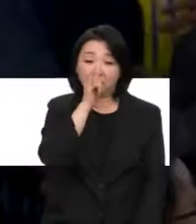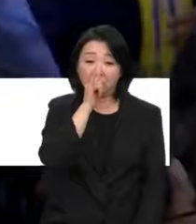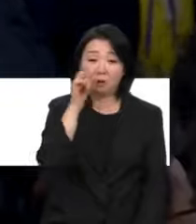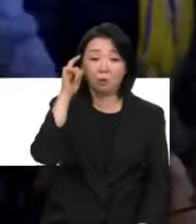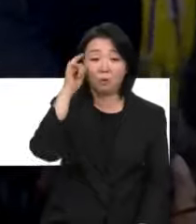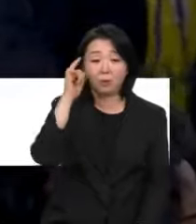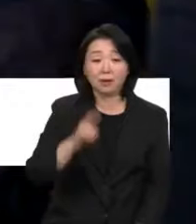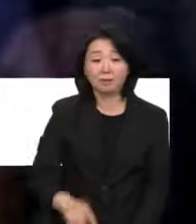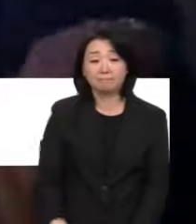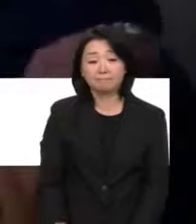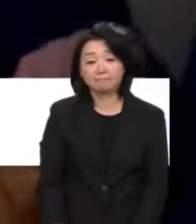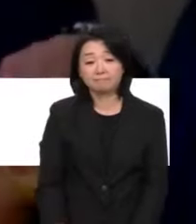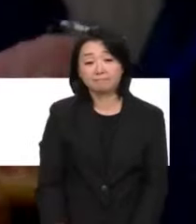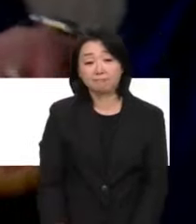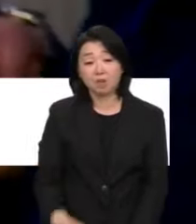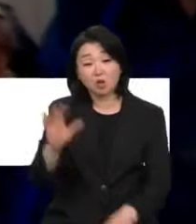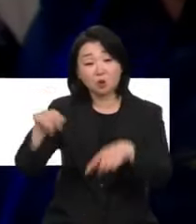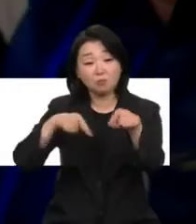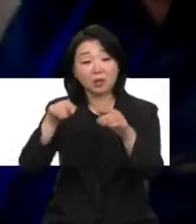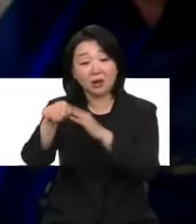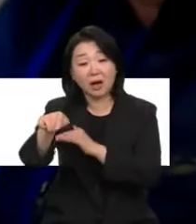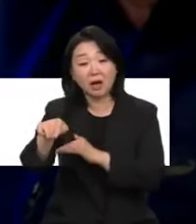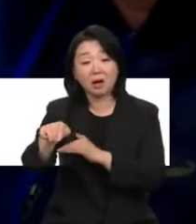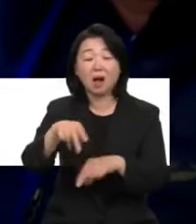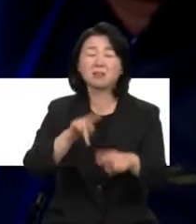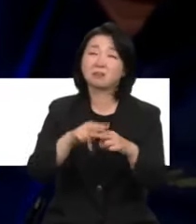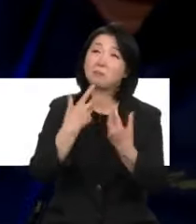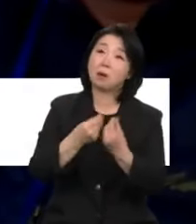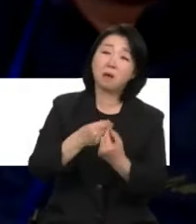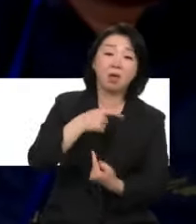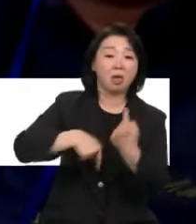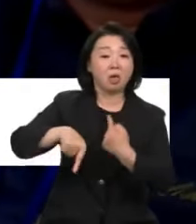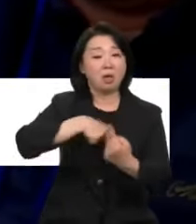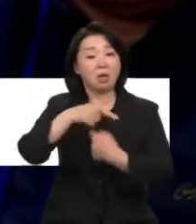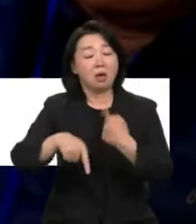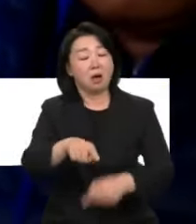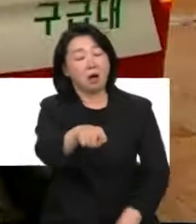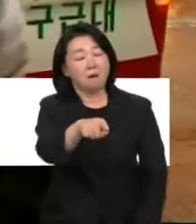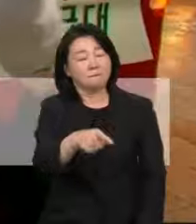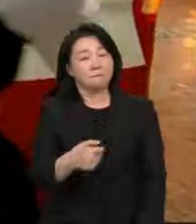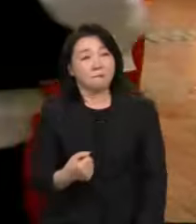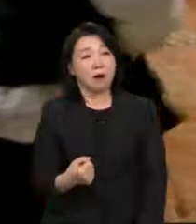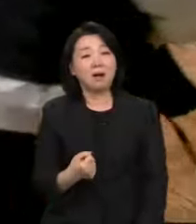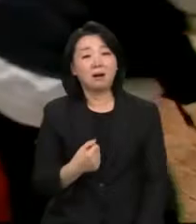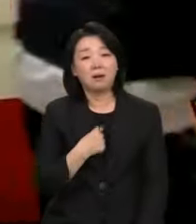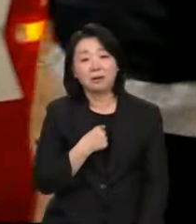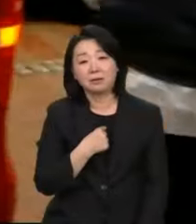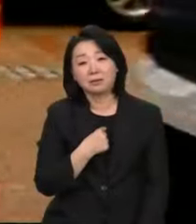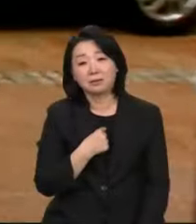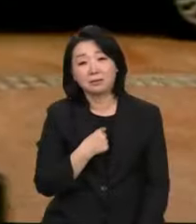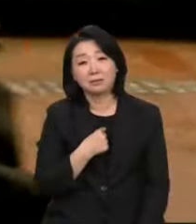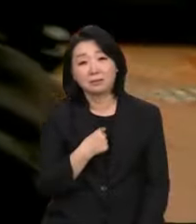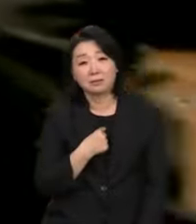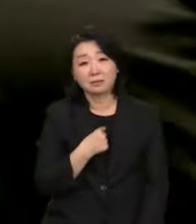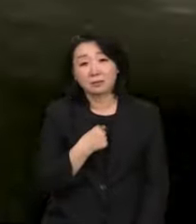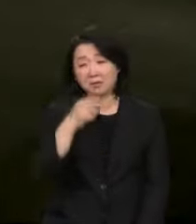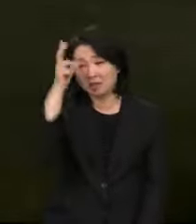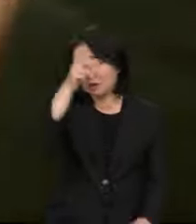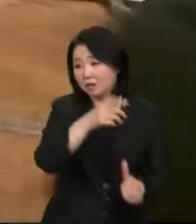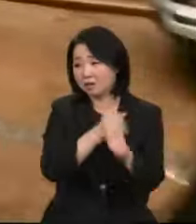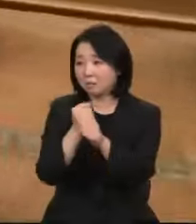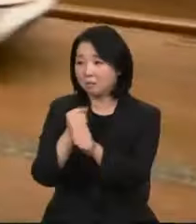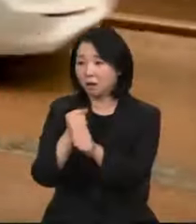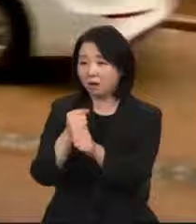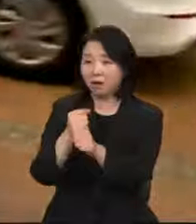변명하고 그다음에 해경 그 높은 놈도 거기서 계속 보면 그때는 진짜 미칠 것 같았어요. 자주 경찰서에 잡혀가고